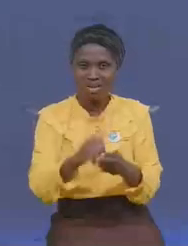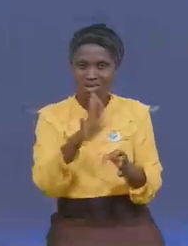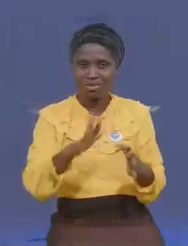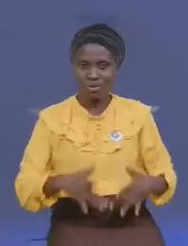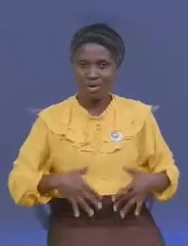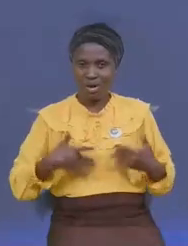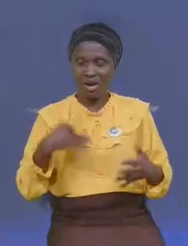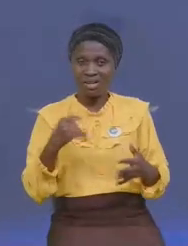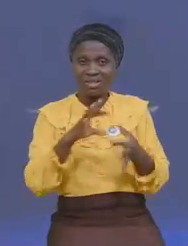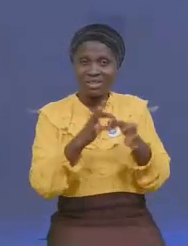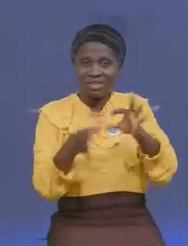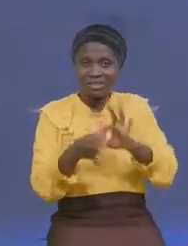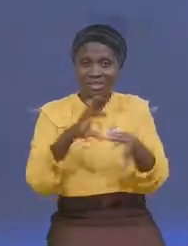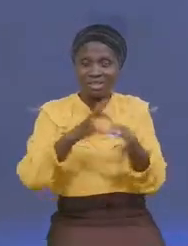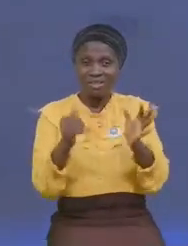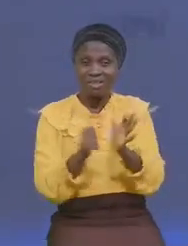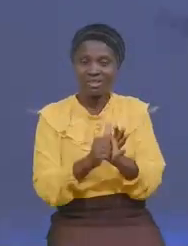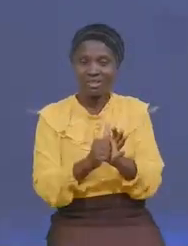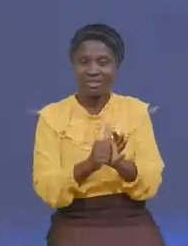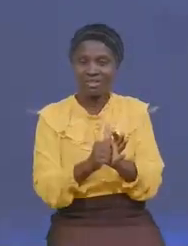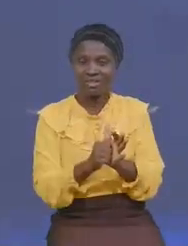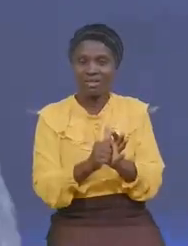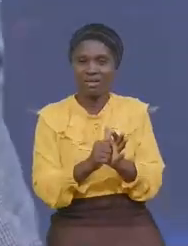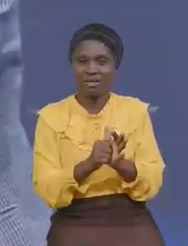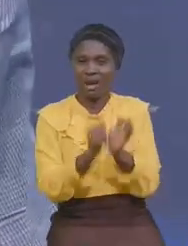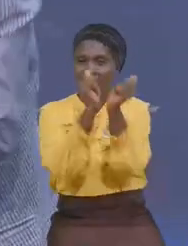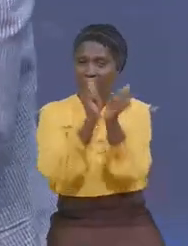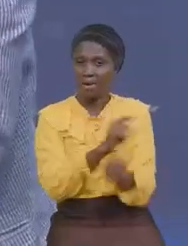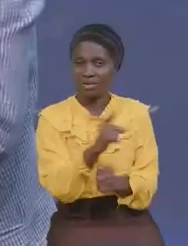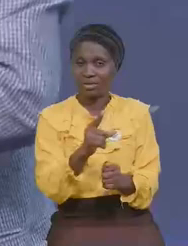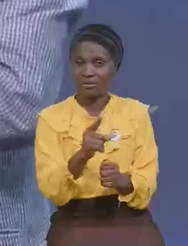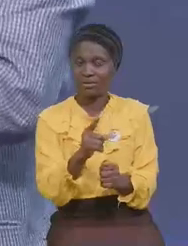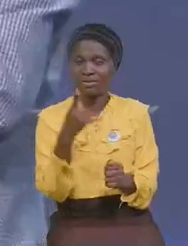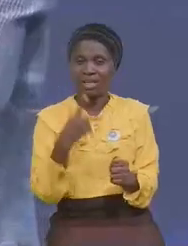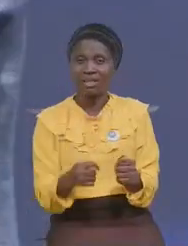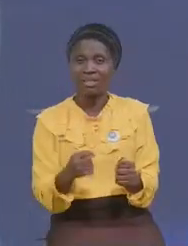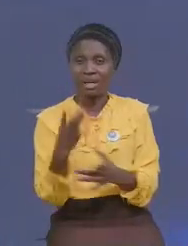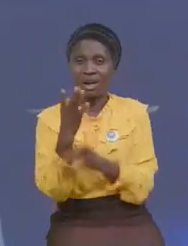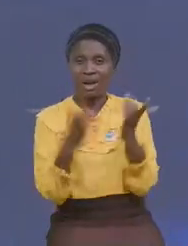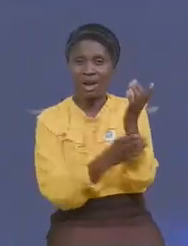Les chaînes qui vous ont liés vous ont opprimés, vous ont blessés.